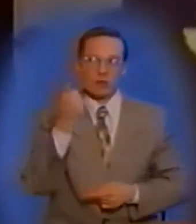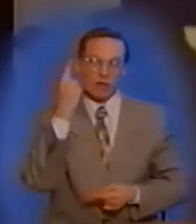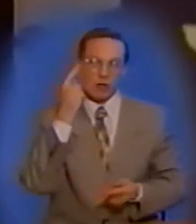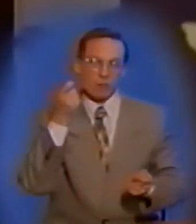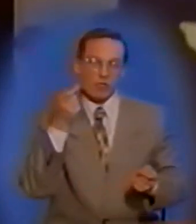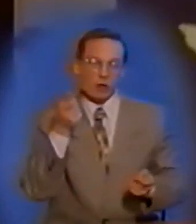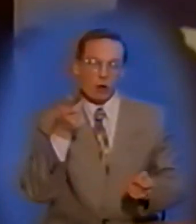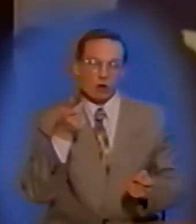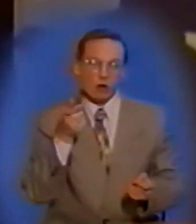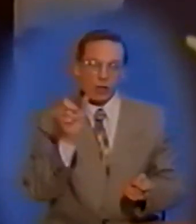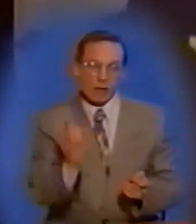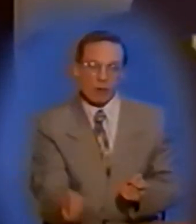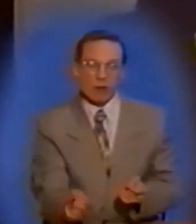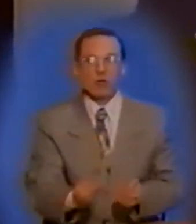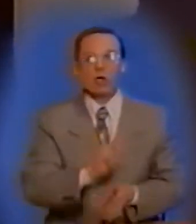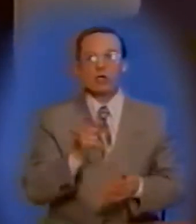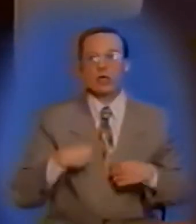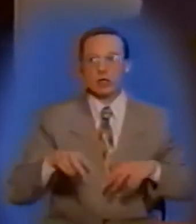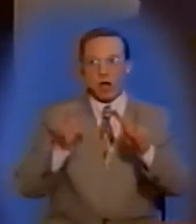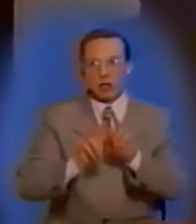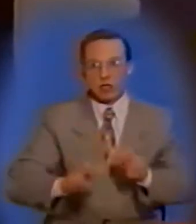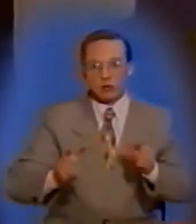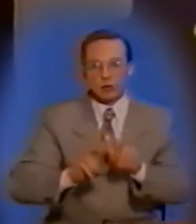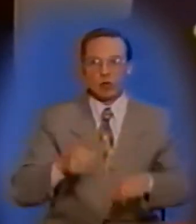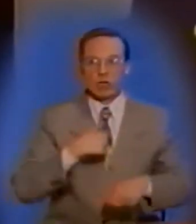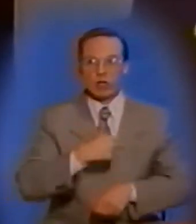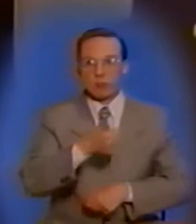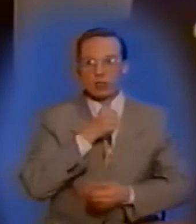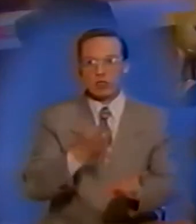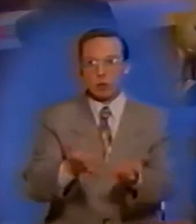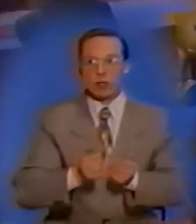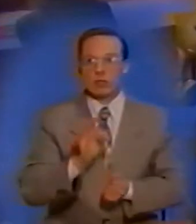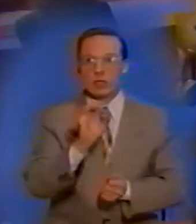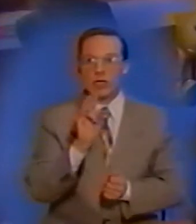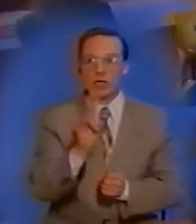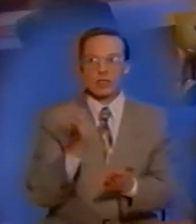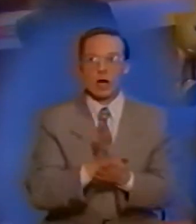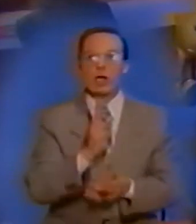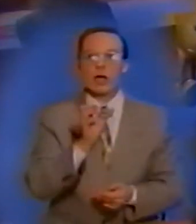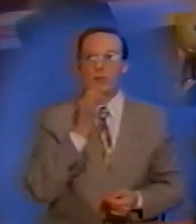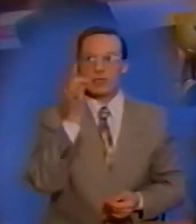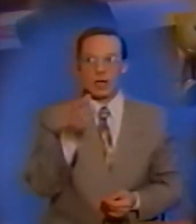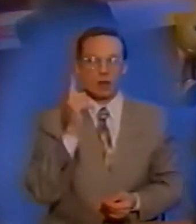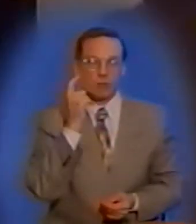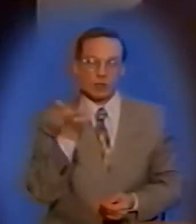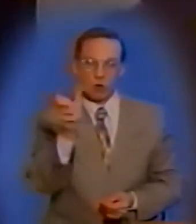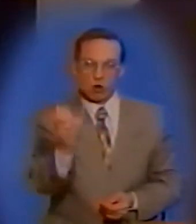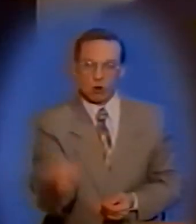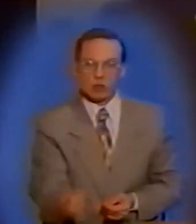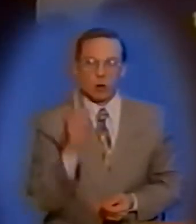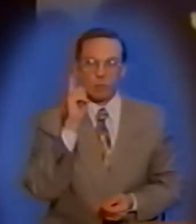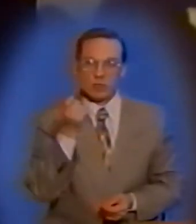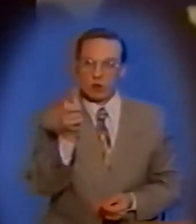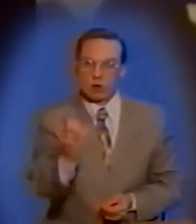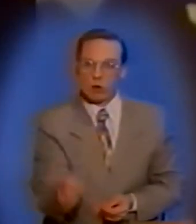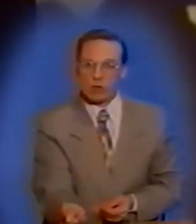psichologę, būtent kad aš sunormalizuotų, ta prasme, kad aš bandyčiau priimti tai, kas yra. Ir ką atsakė psichologas? O